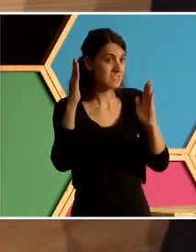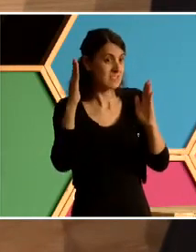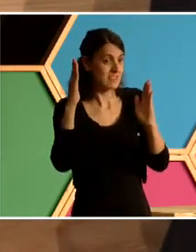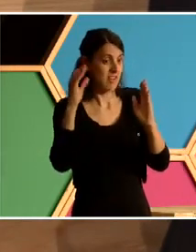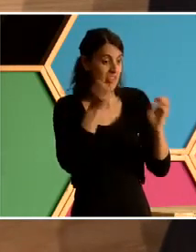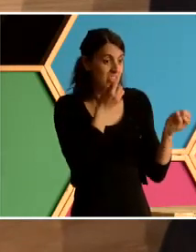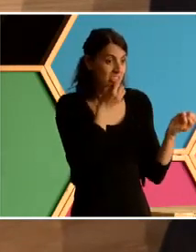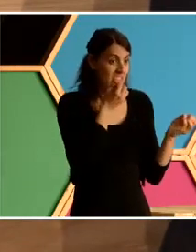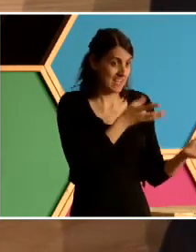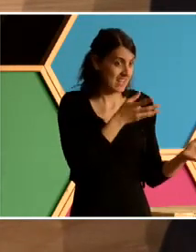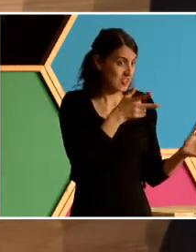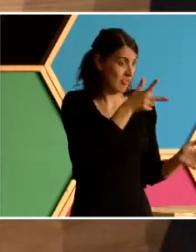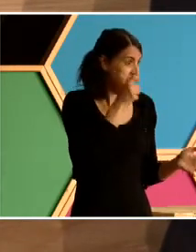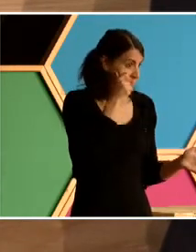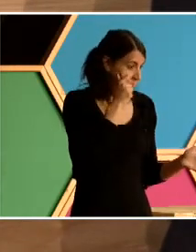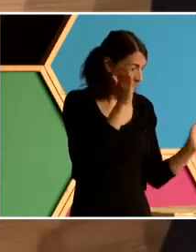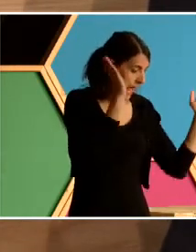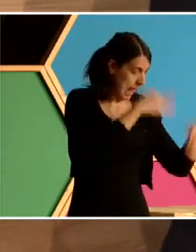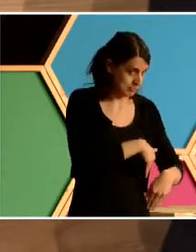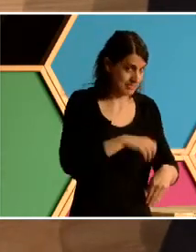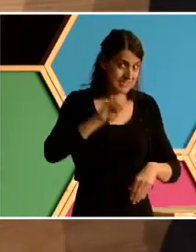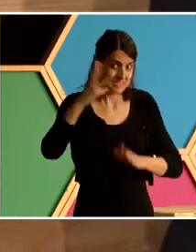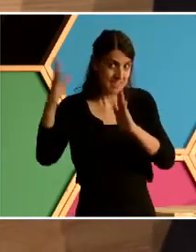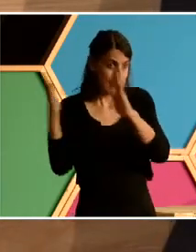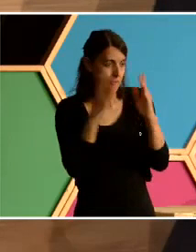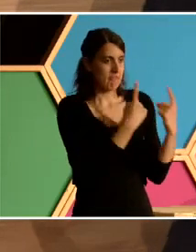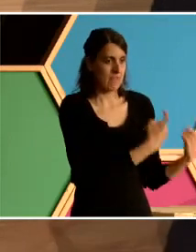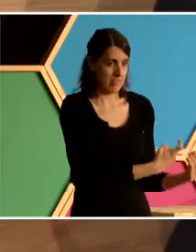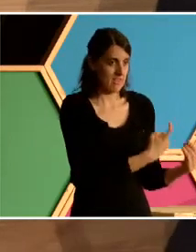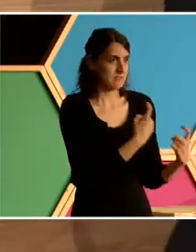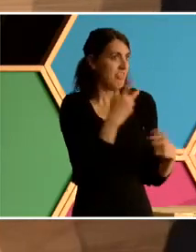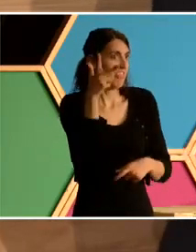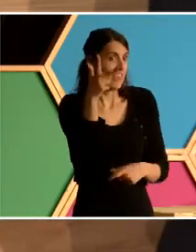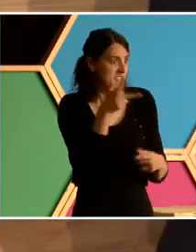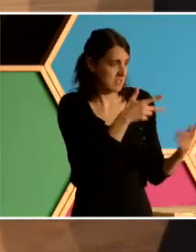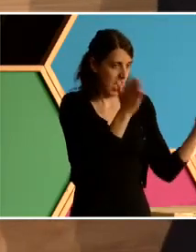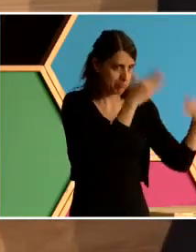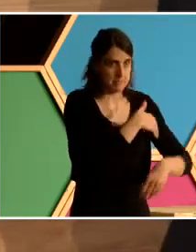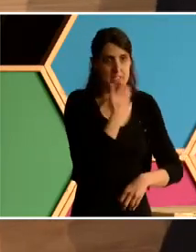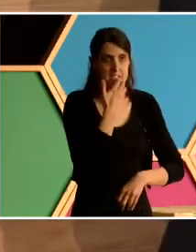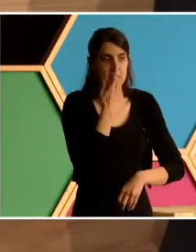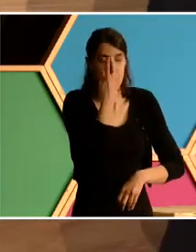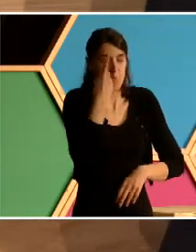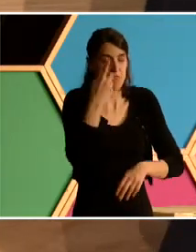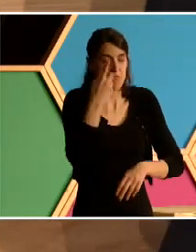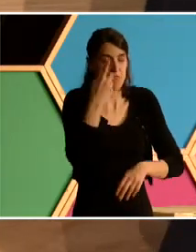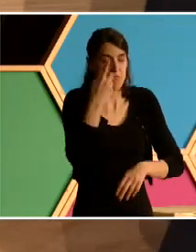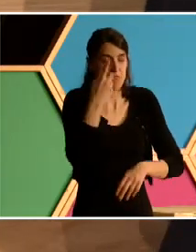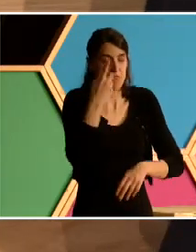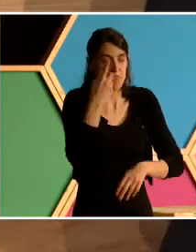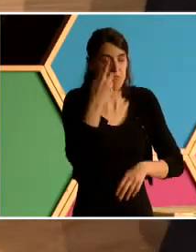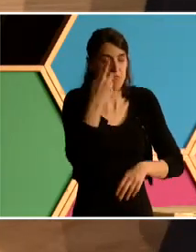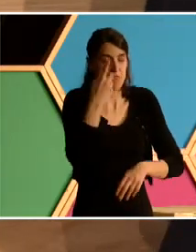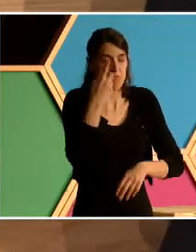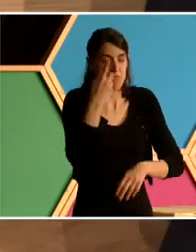apareix, perquè eren drets que en aquell moment encara no s'havien formulat. Jo diria que un de fonamental seria, per exemple, els